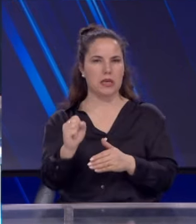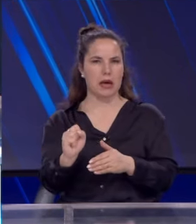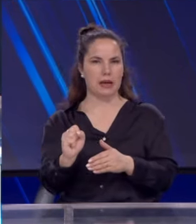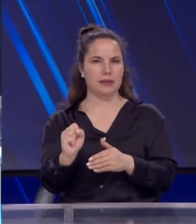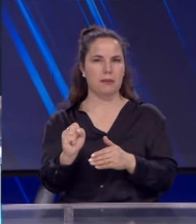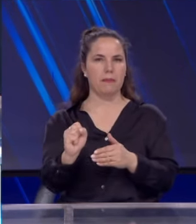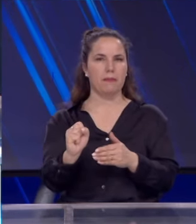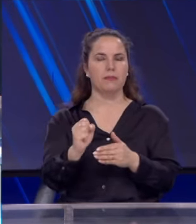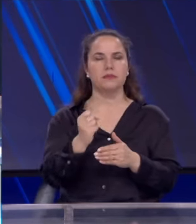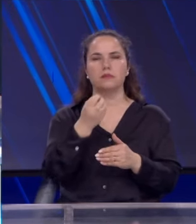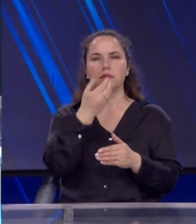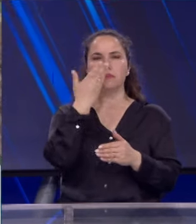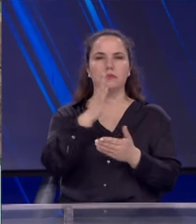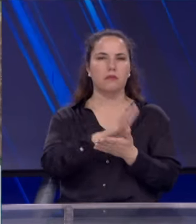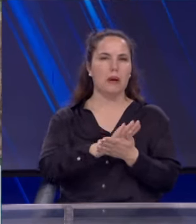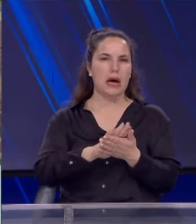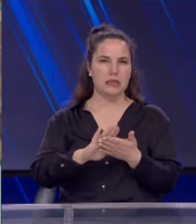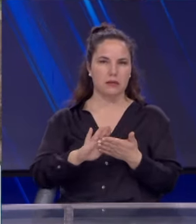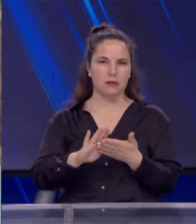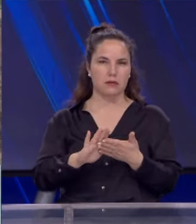të përmbytjeve.